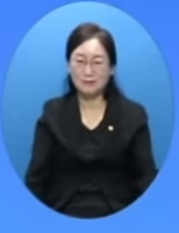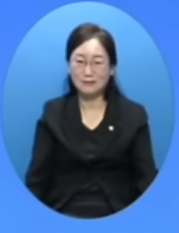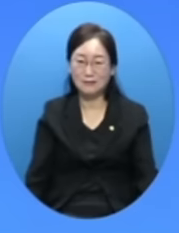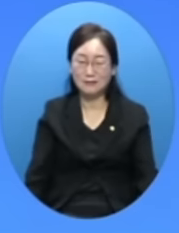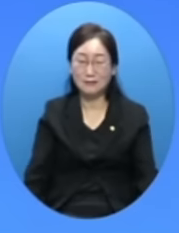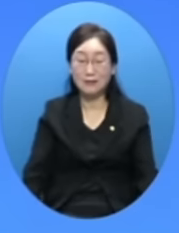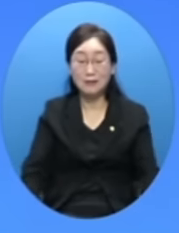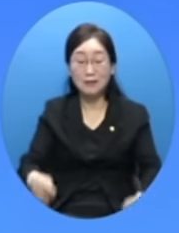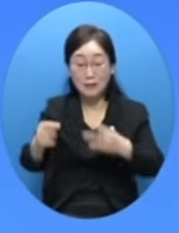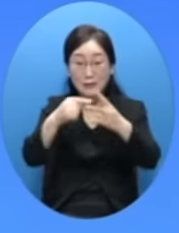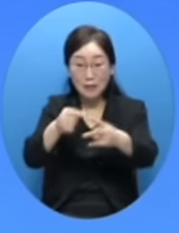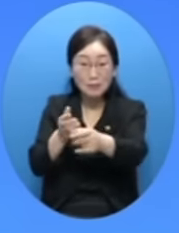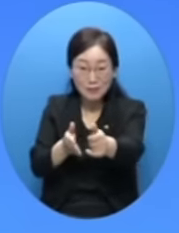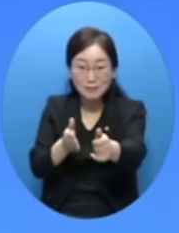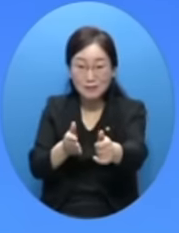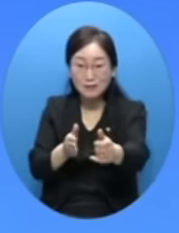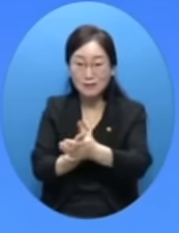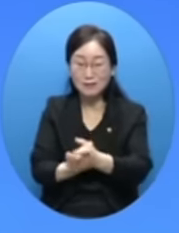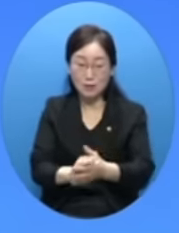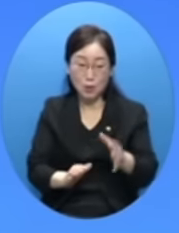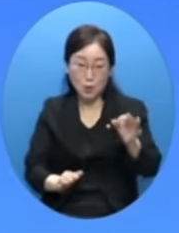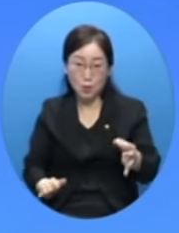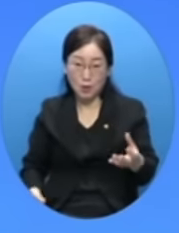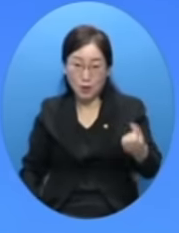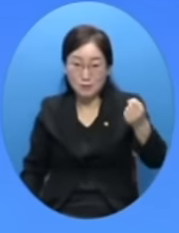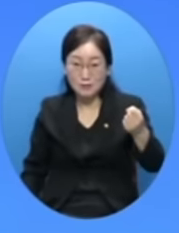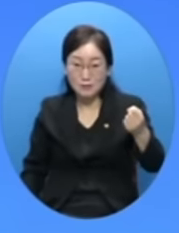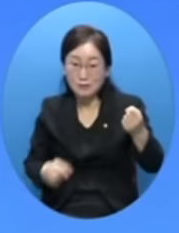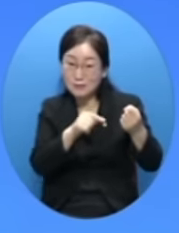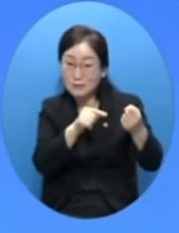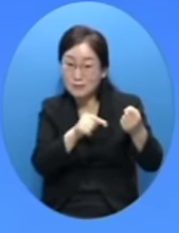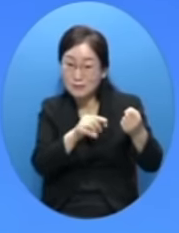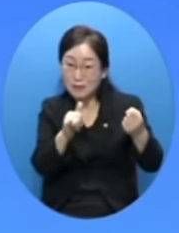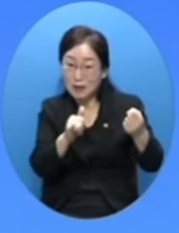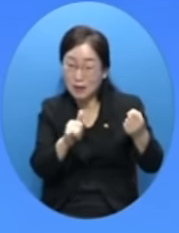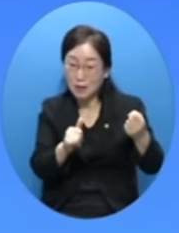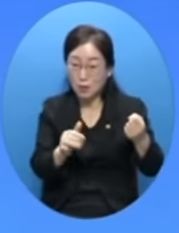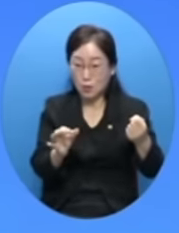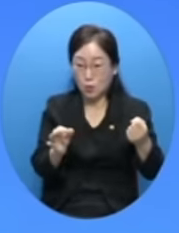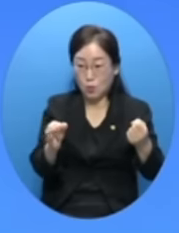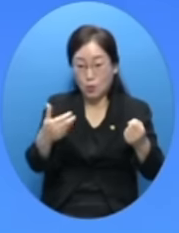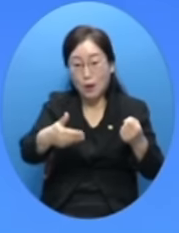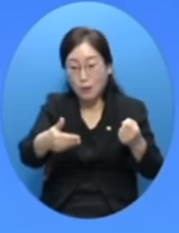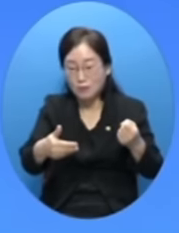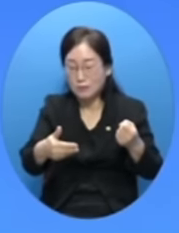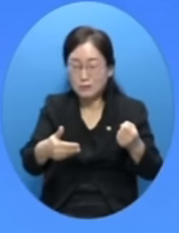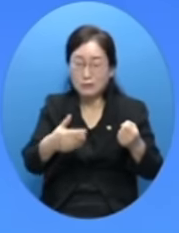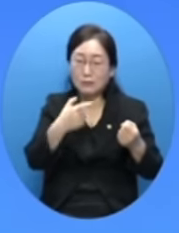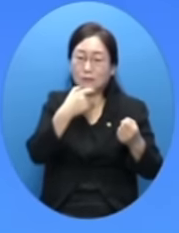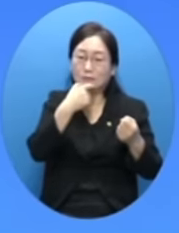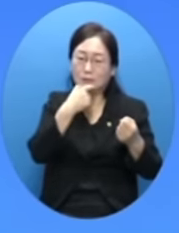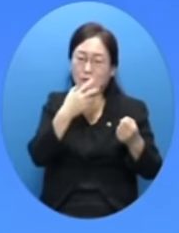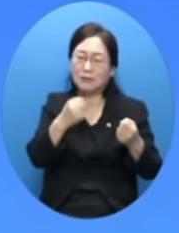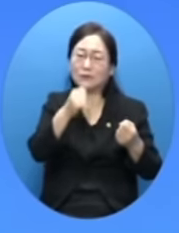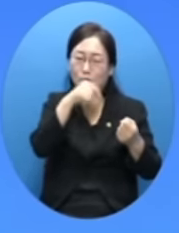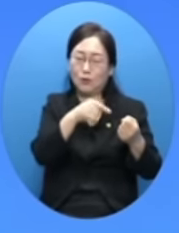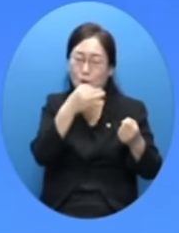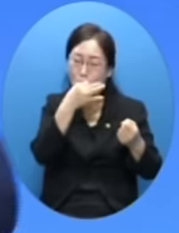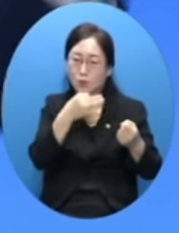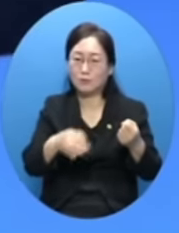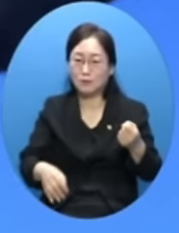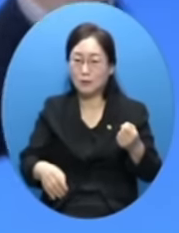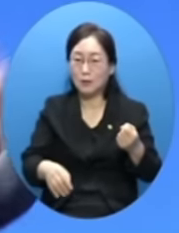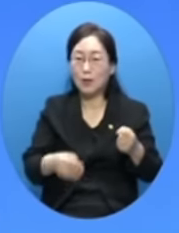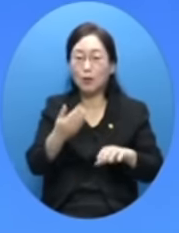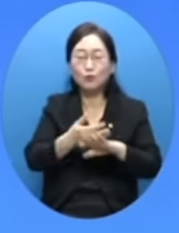이해하고 들어주시기 바랍니다. 가진 사람일수록 베풀지 못할 때가 많이 있습니다. 우리 여기 있는 분 빼놓고